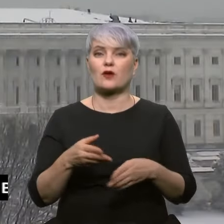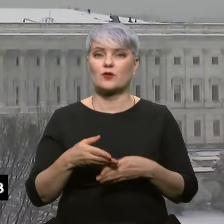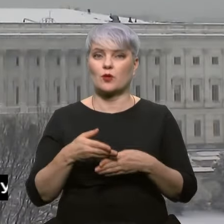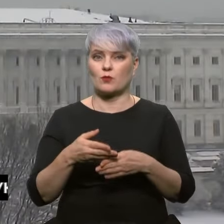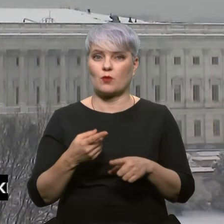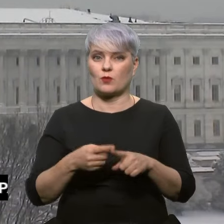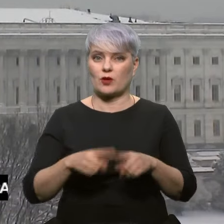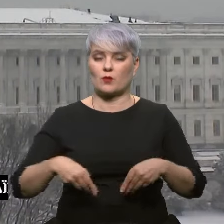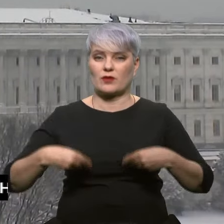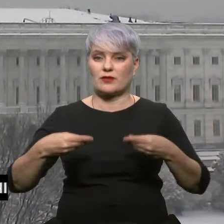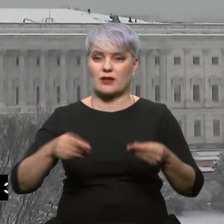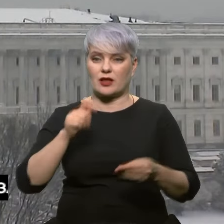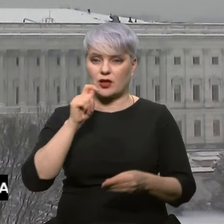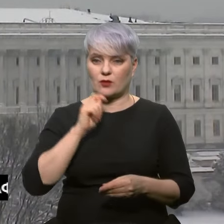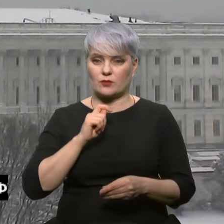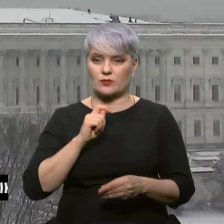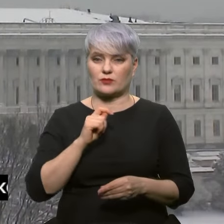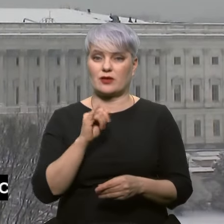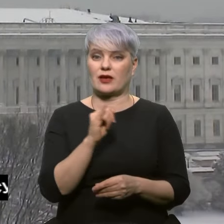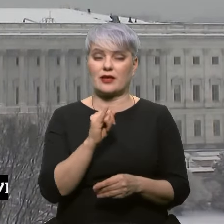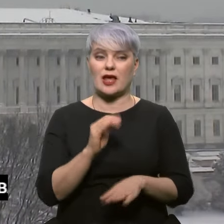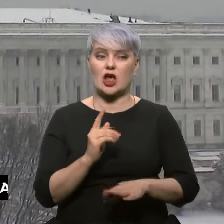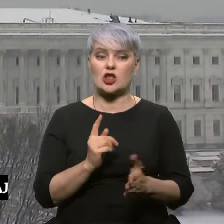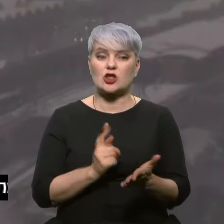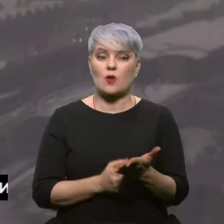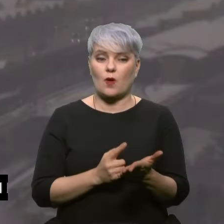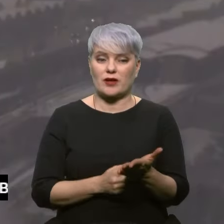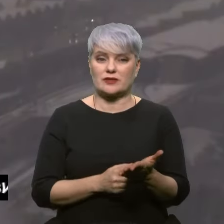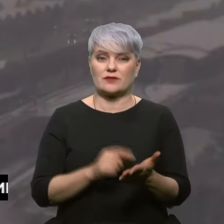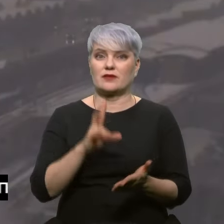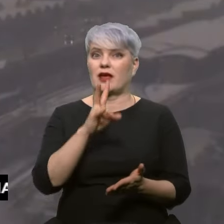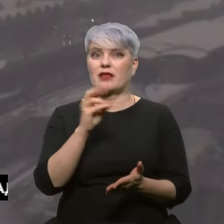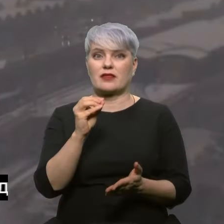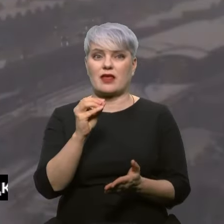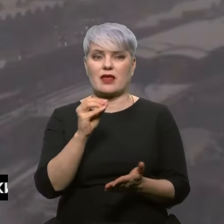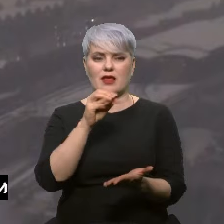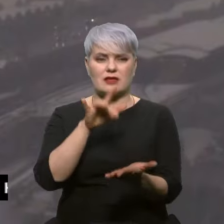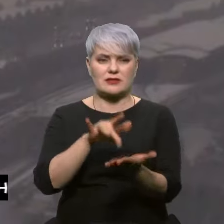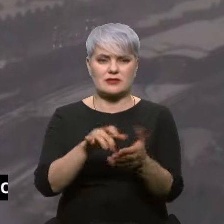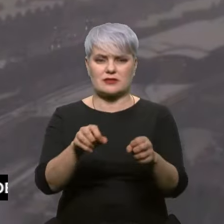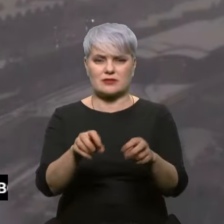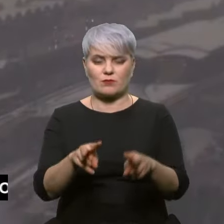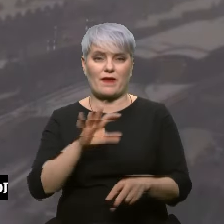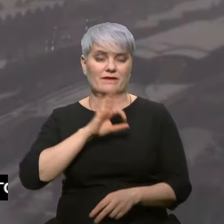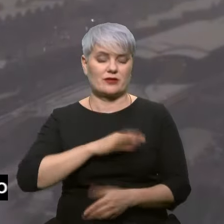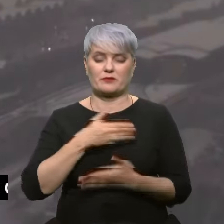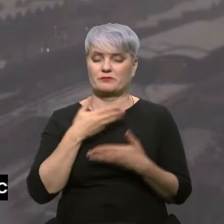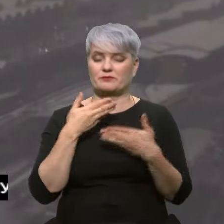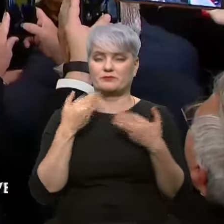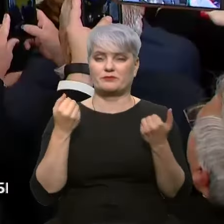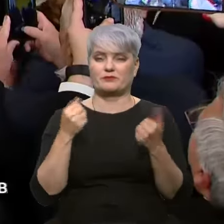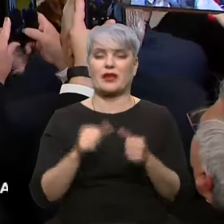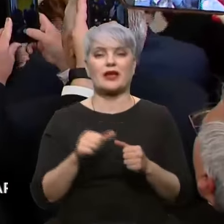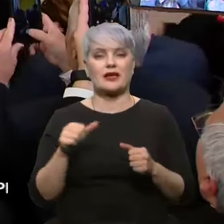що достовірних доказів її буцімто нецільового використання не фіксували. Окрім засобів протиповітряної оборони,